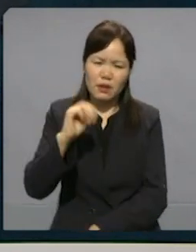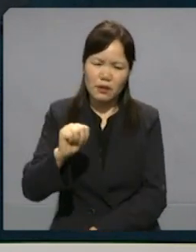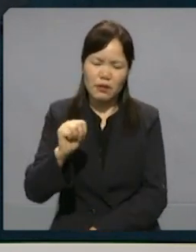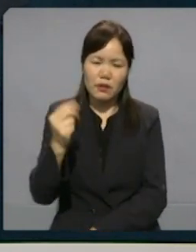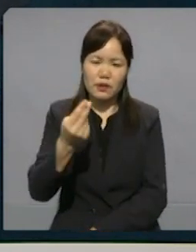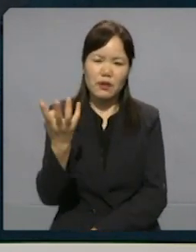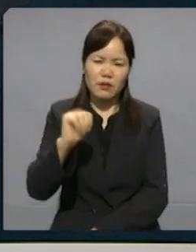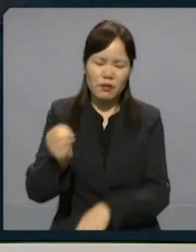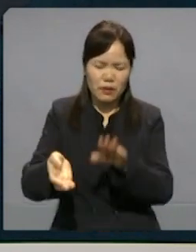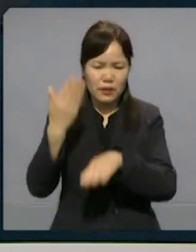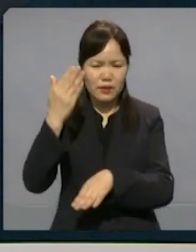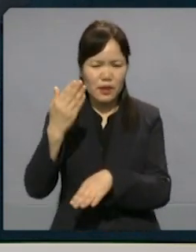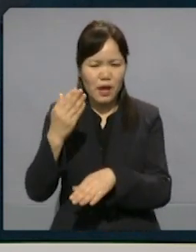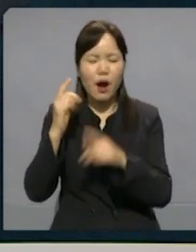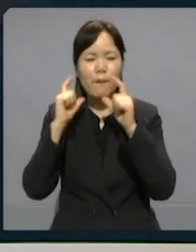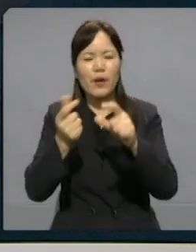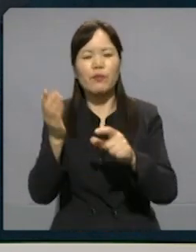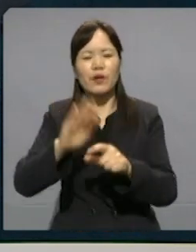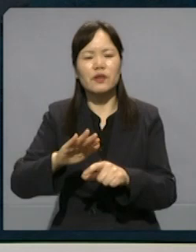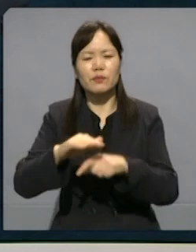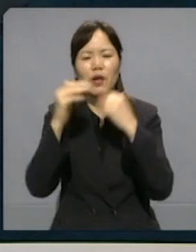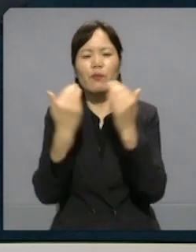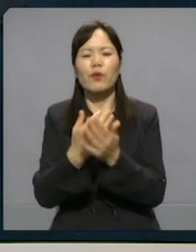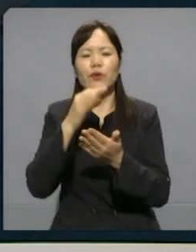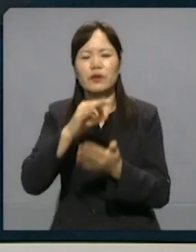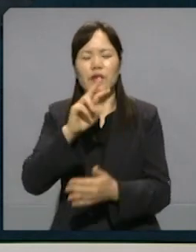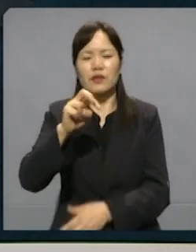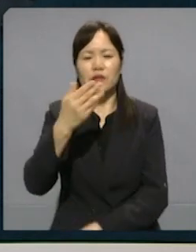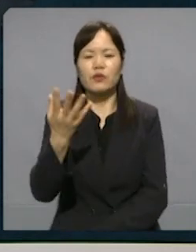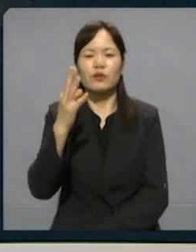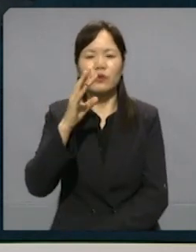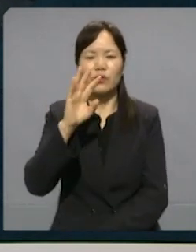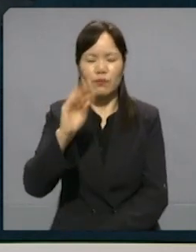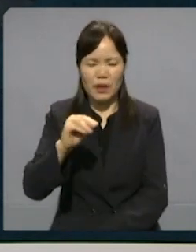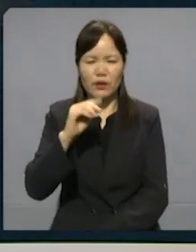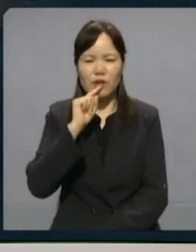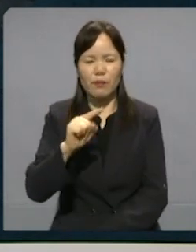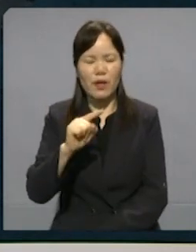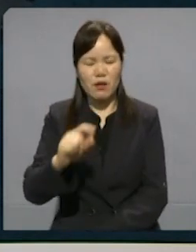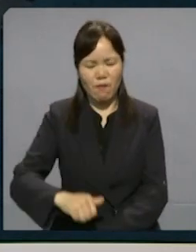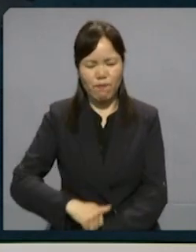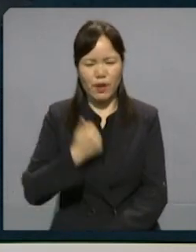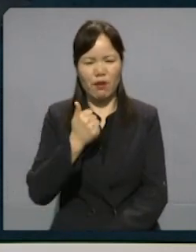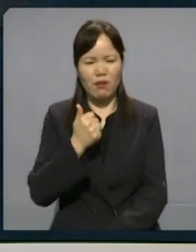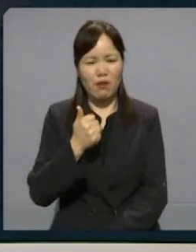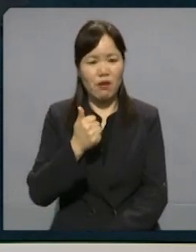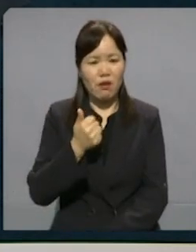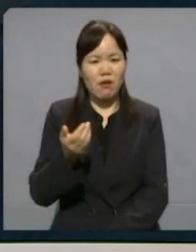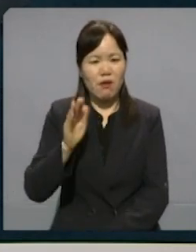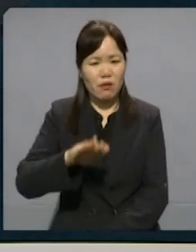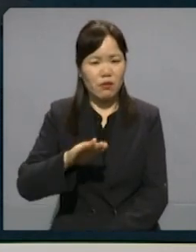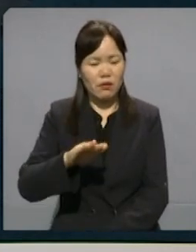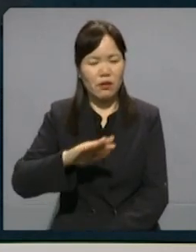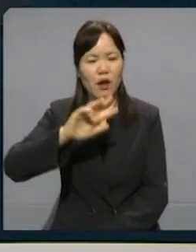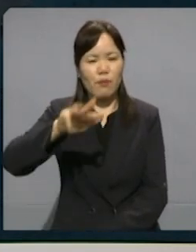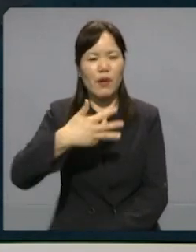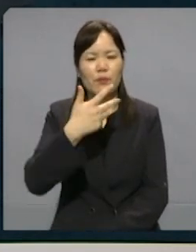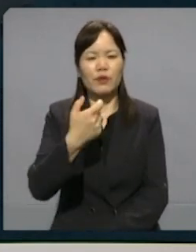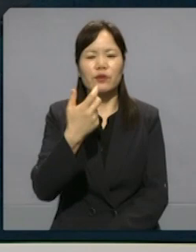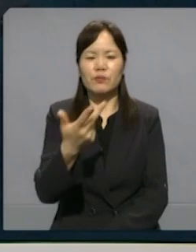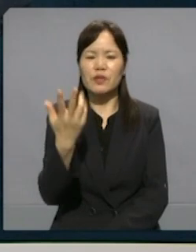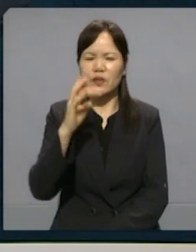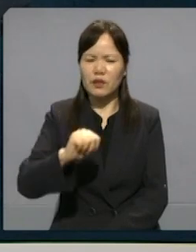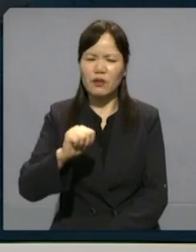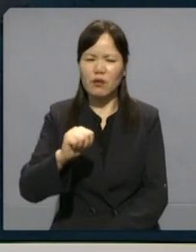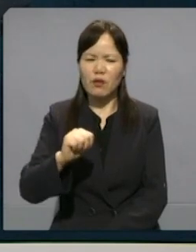29만 천 원이라고 말해 전 국민의 공분을 산 고 전두환 씨의 조만간 처리될 금액을 참작해도 867억이 남고